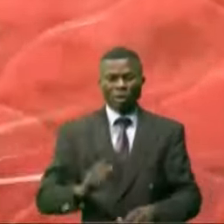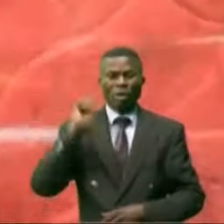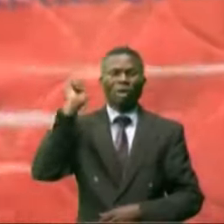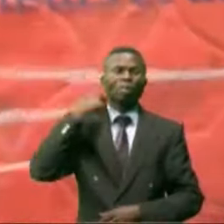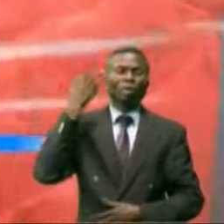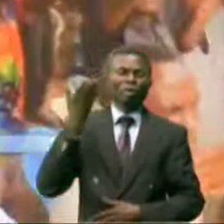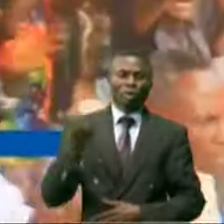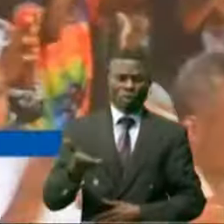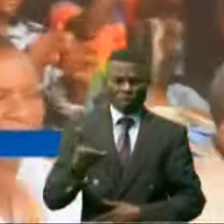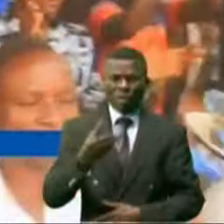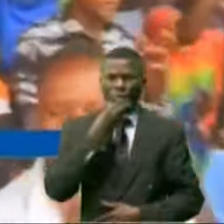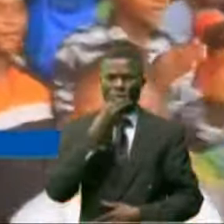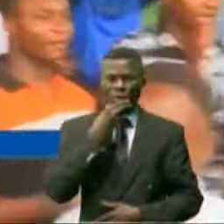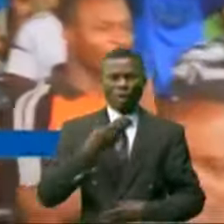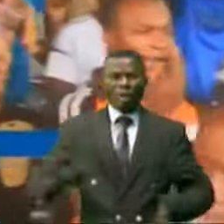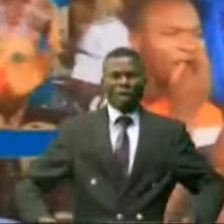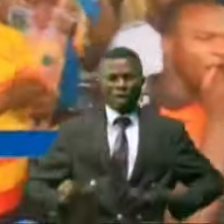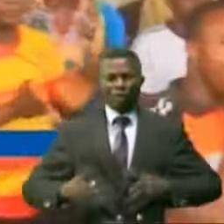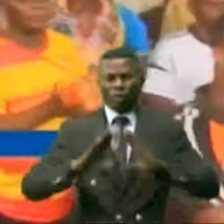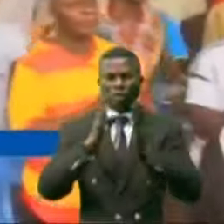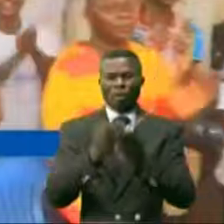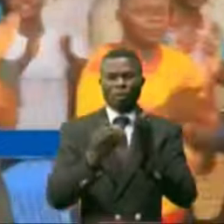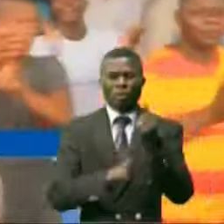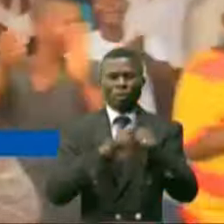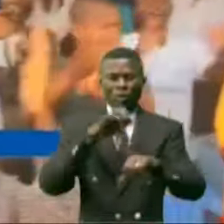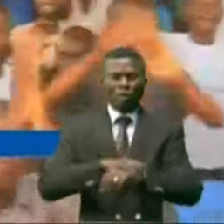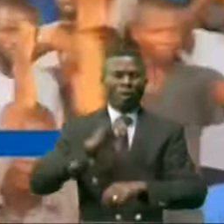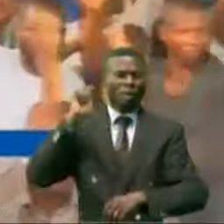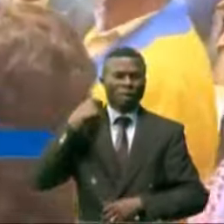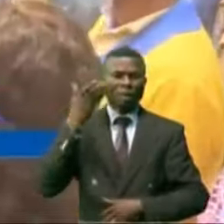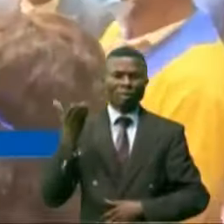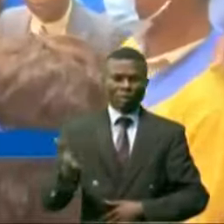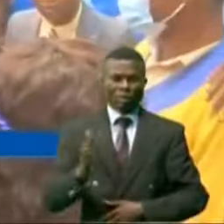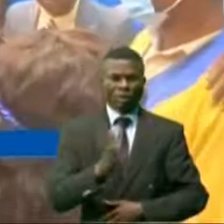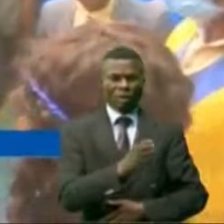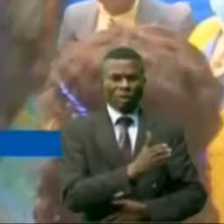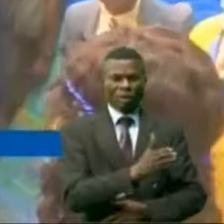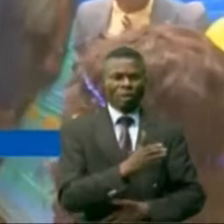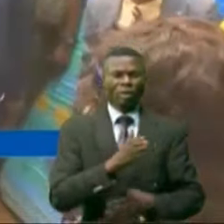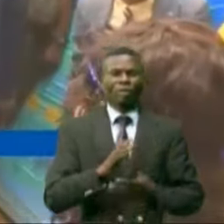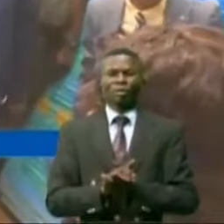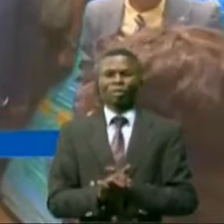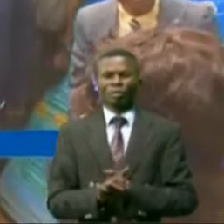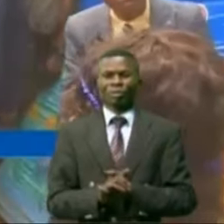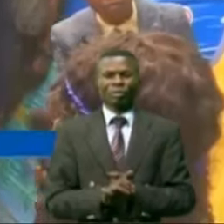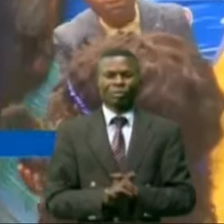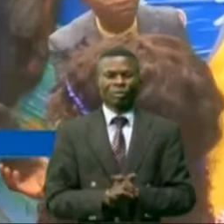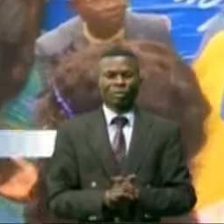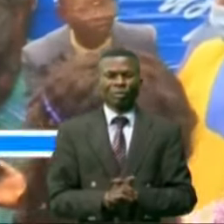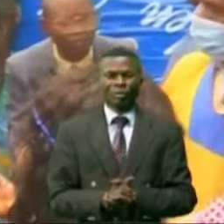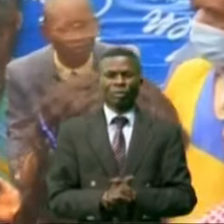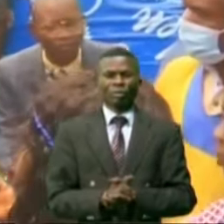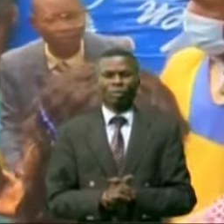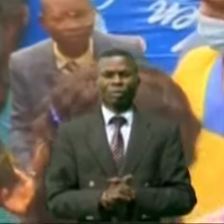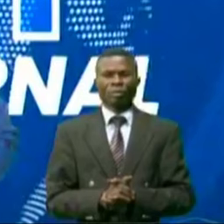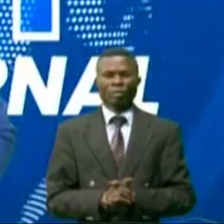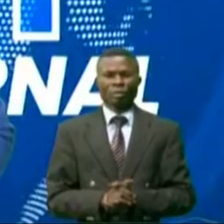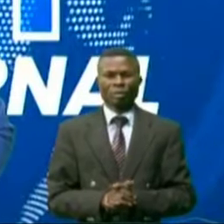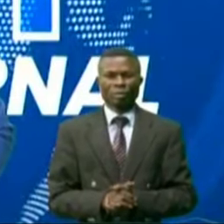prison, au grand bonheur des détenus et de la population curieuse d'assister à ces changements des narratifs.